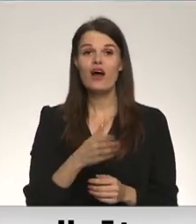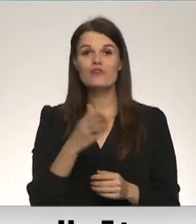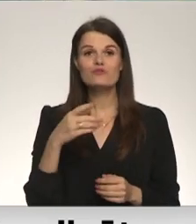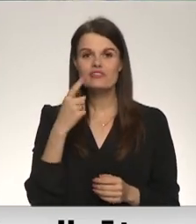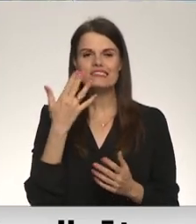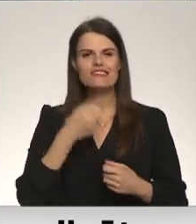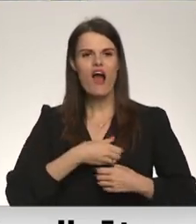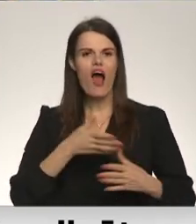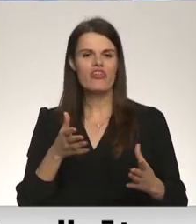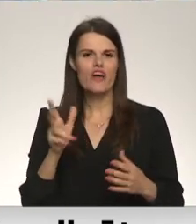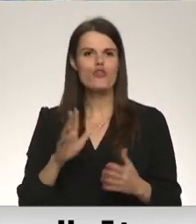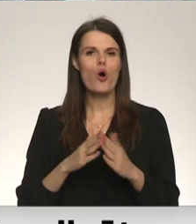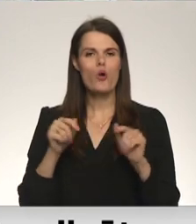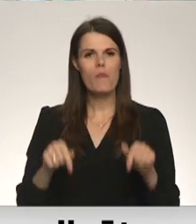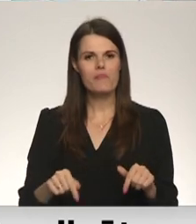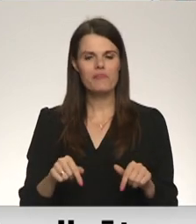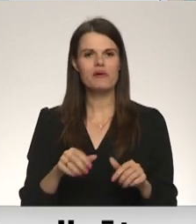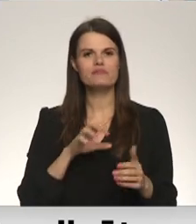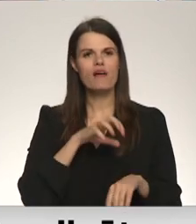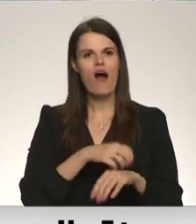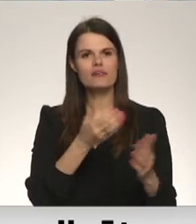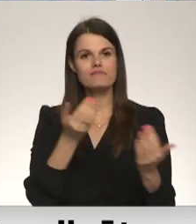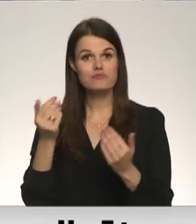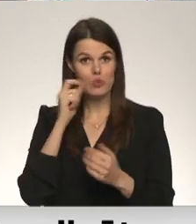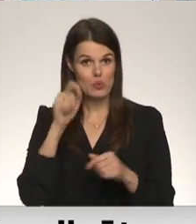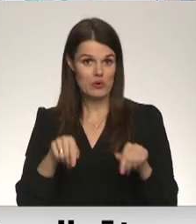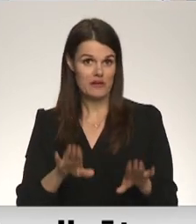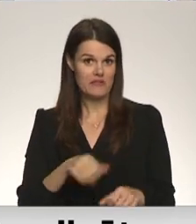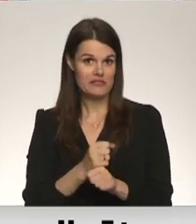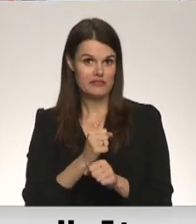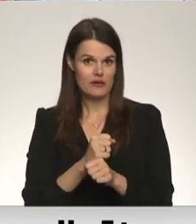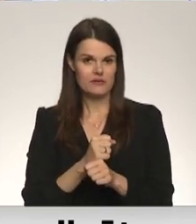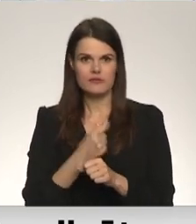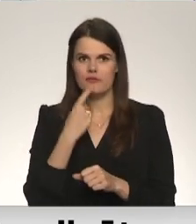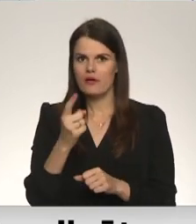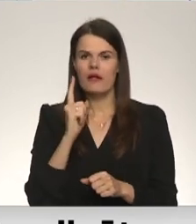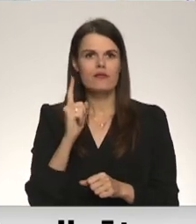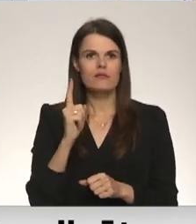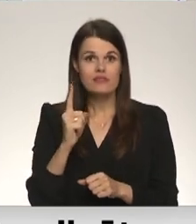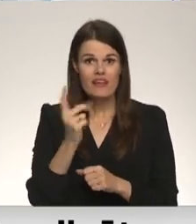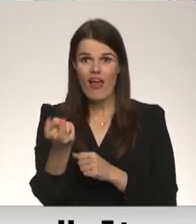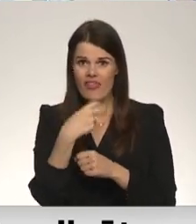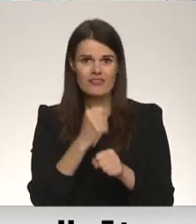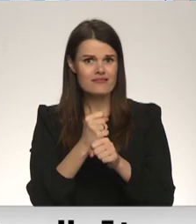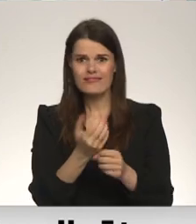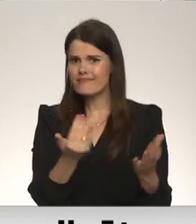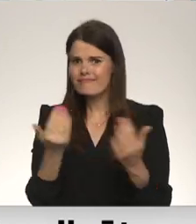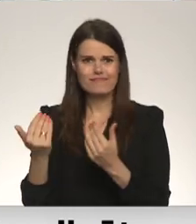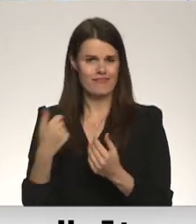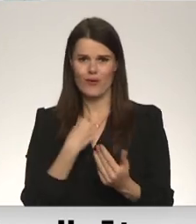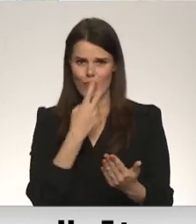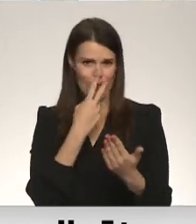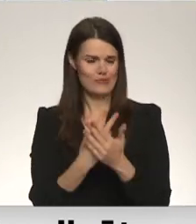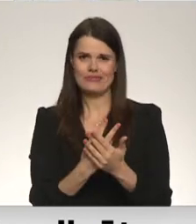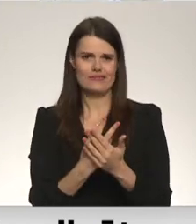cik atvērta ir Daugavpils arī teiksim, ārstiem no Ukrainas, kas varētu nākt un strādāt? Un tikai atnākt un strādāt. Es uzskatu,